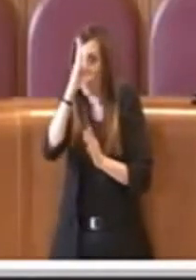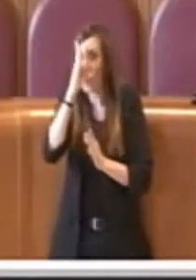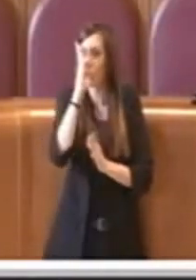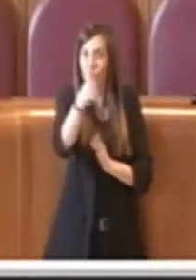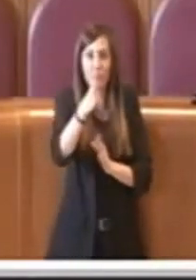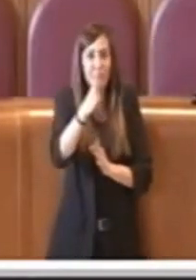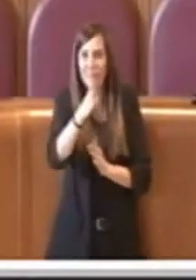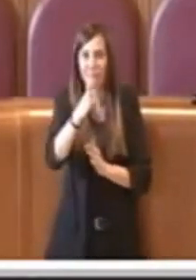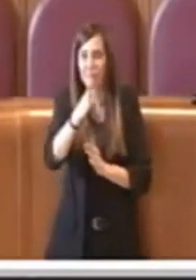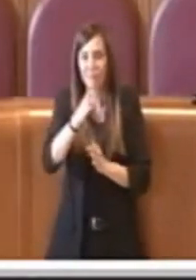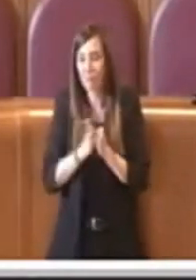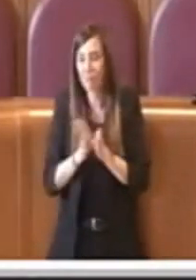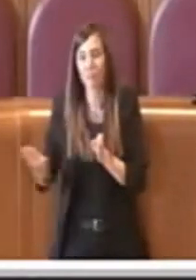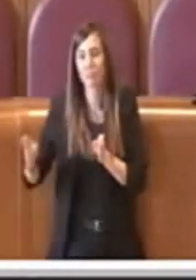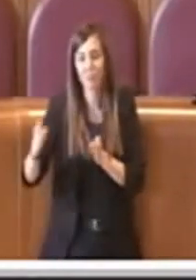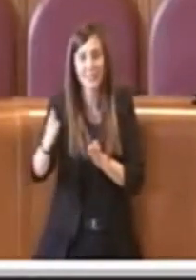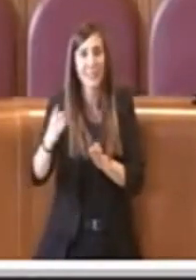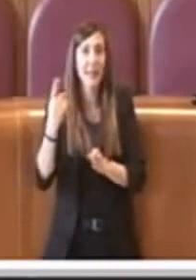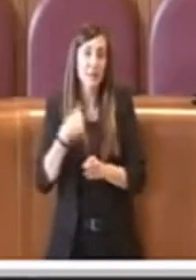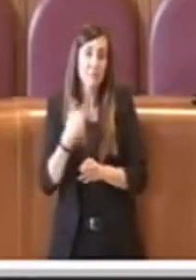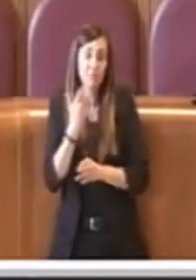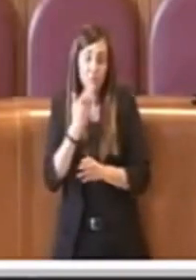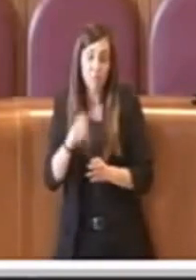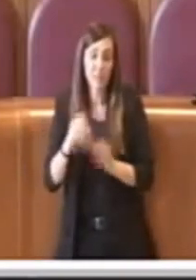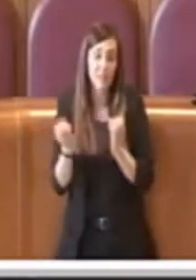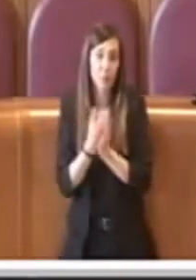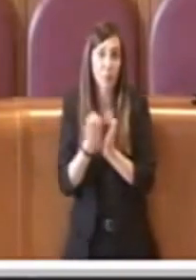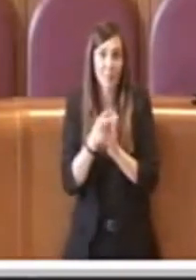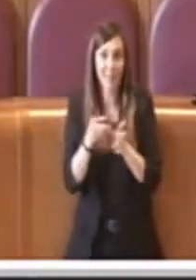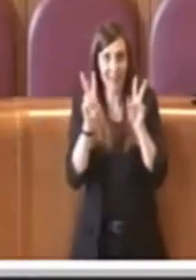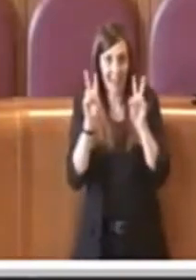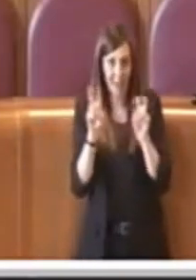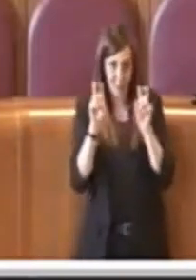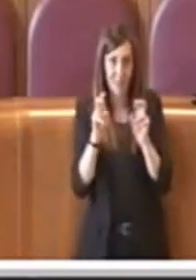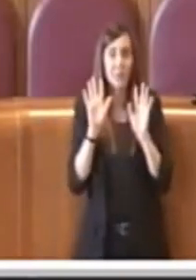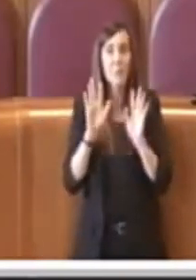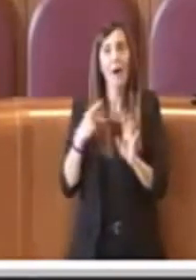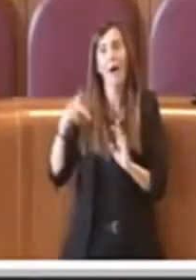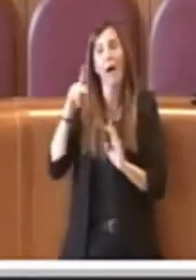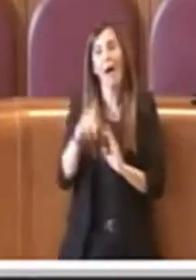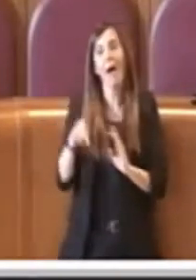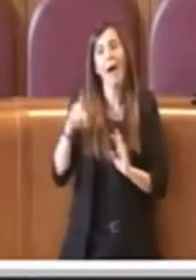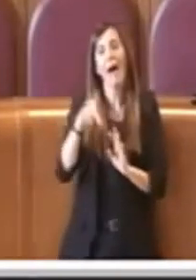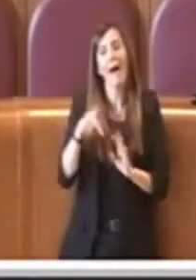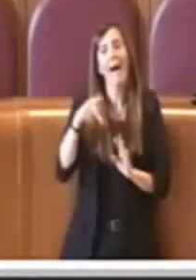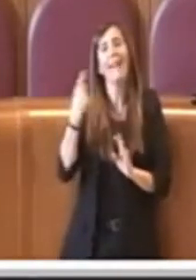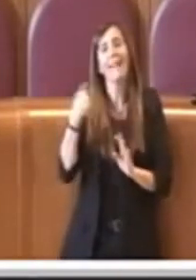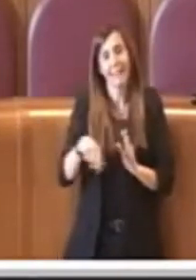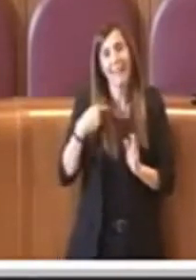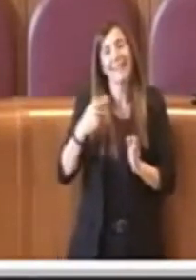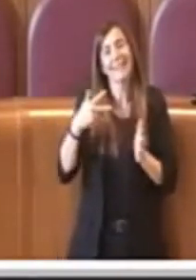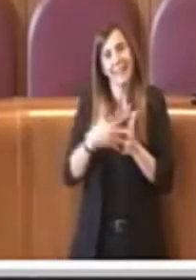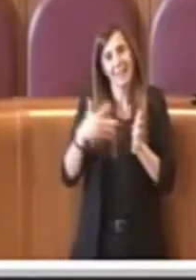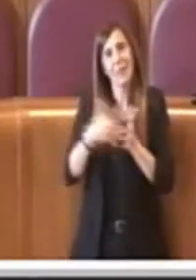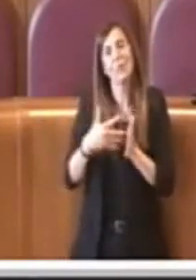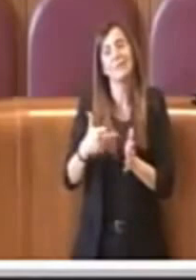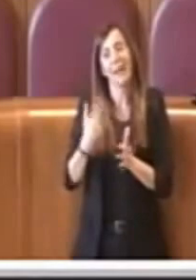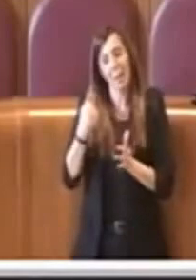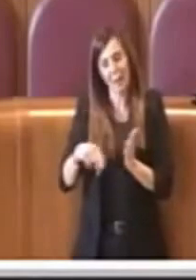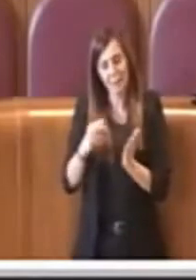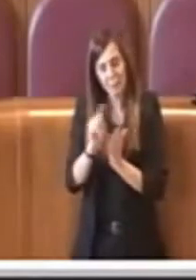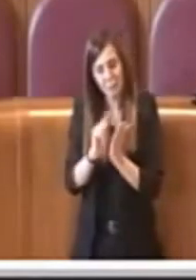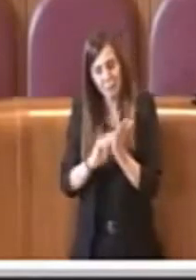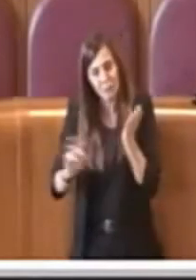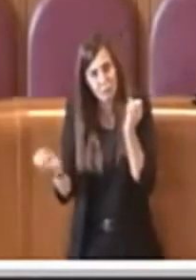poter sviluppare questo tema abbiamo avuto sicuramente in questi anni difficoltà poterlo articolare tanto quanto il